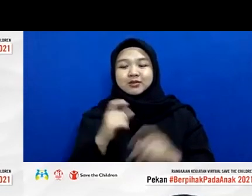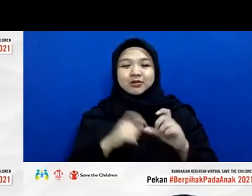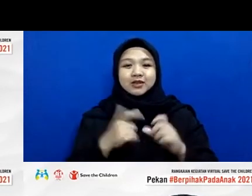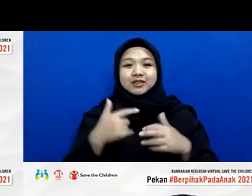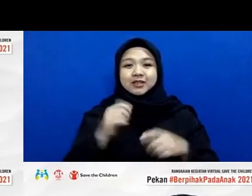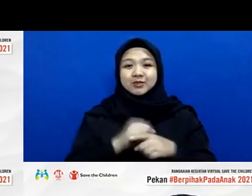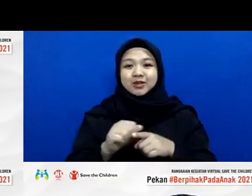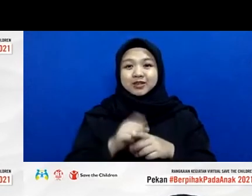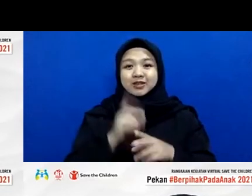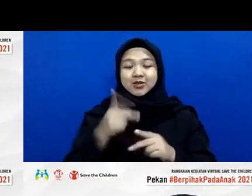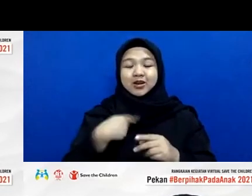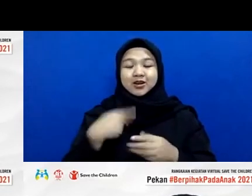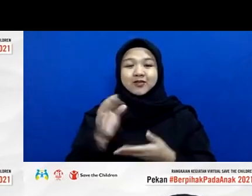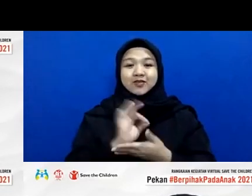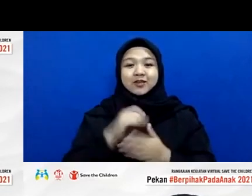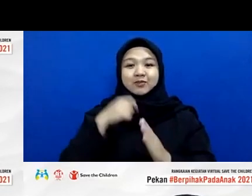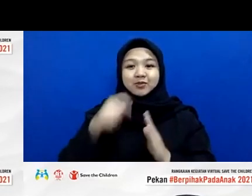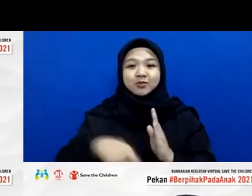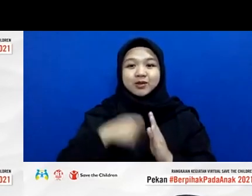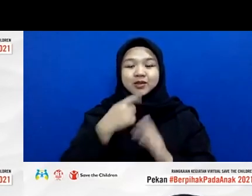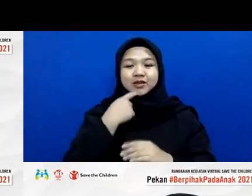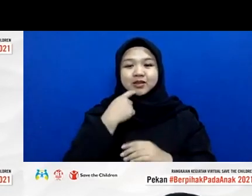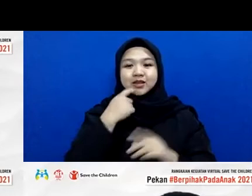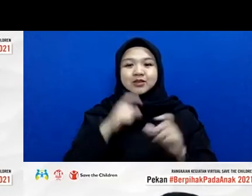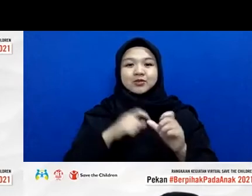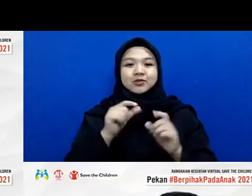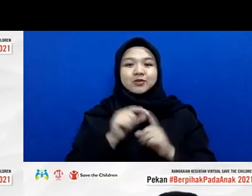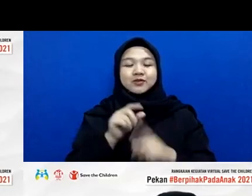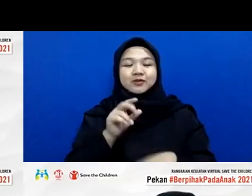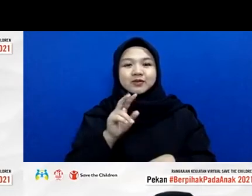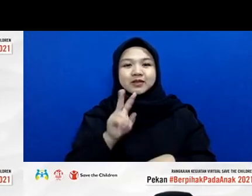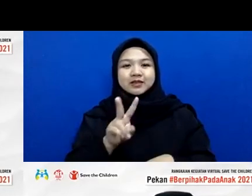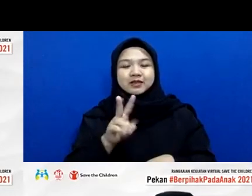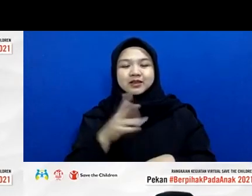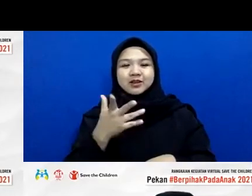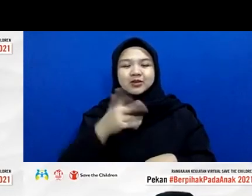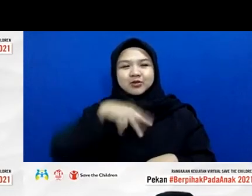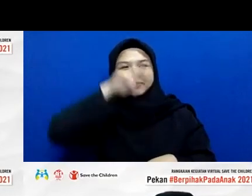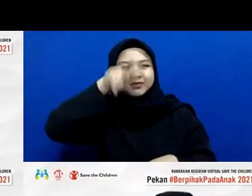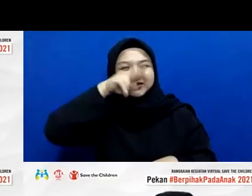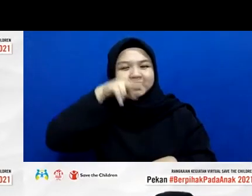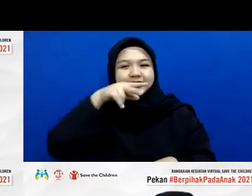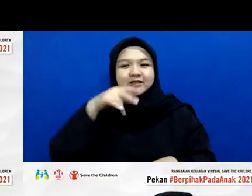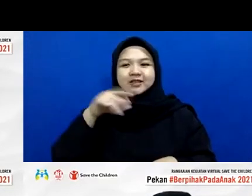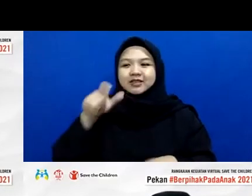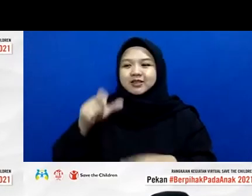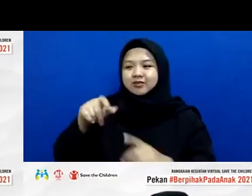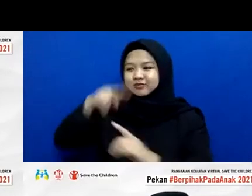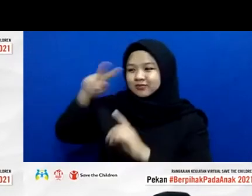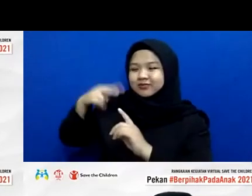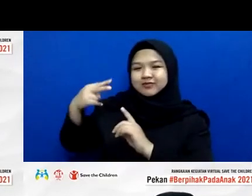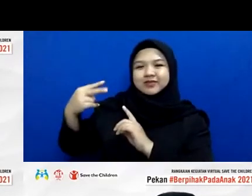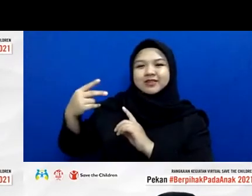kalau ada film dokumenternya tentang supervisi dan supervisi dengan supervisor, wah itu